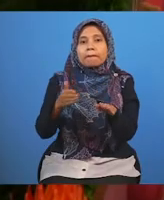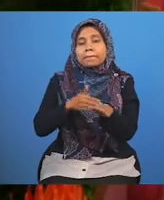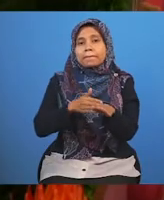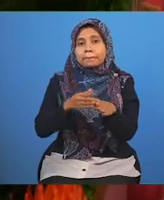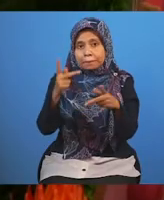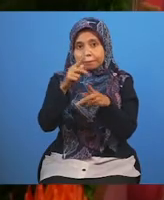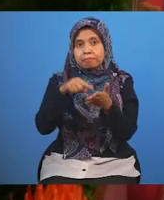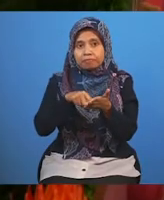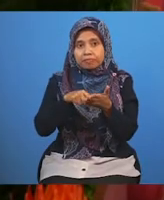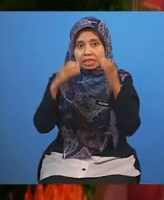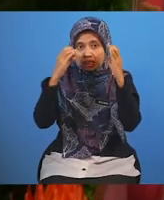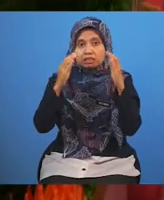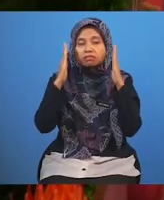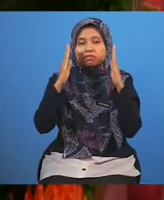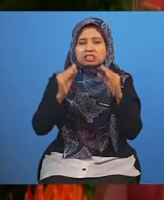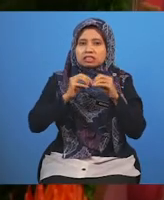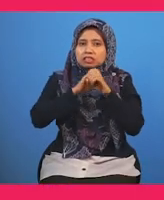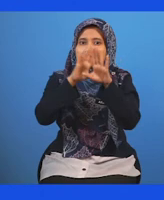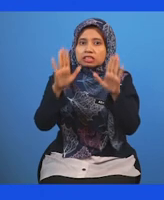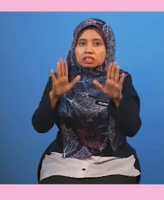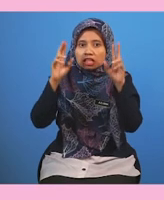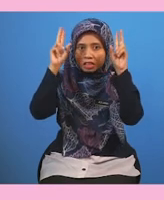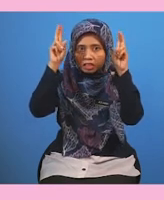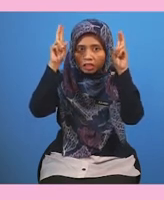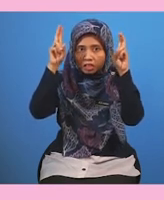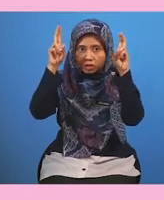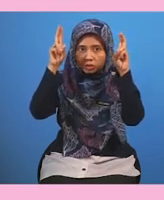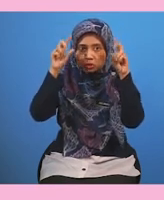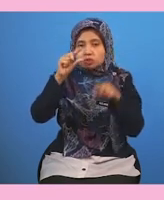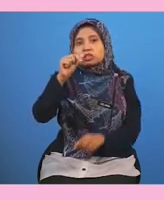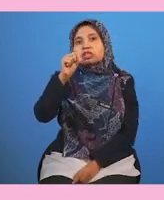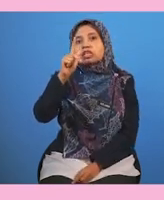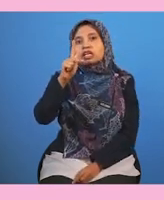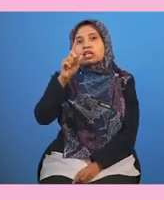episod kali ini, cikgu akan menerangkan tajuk di bawah modul